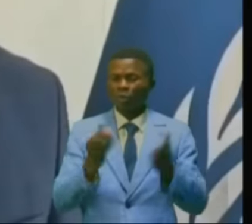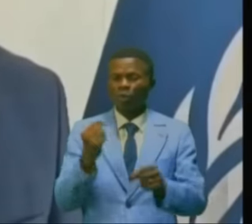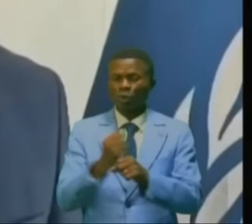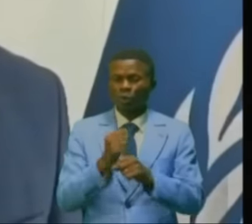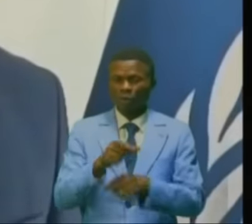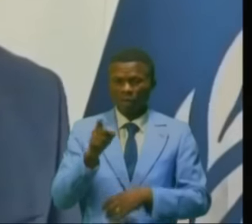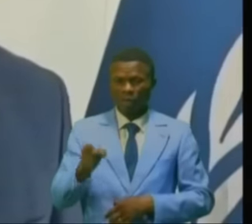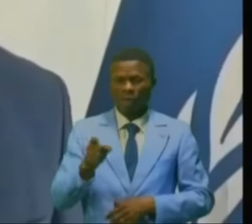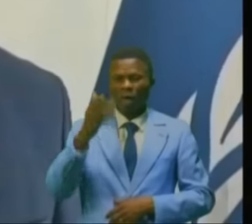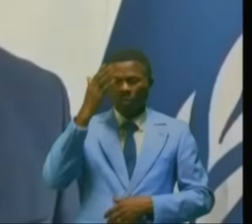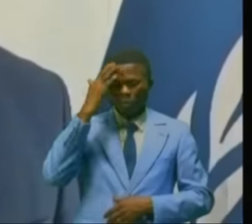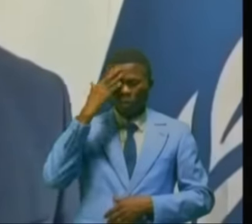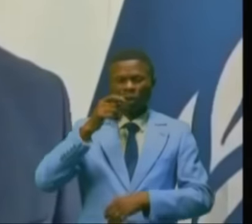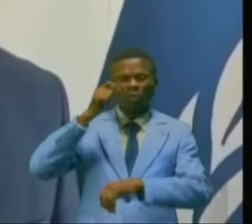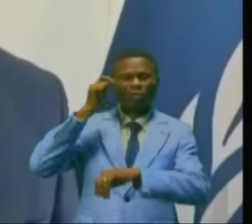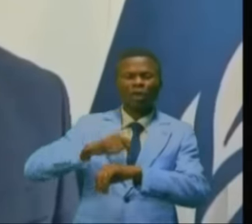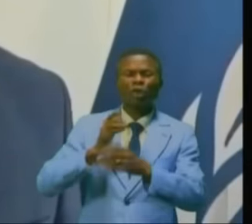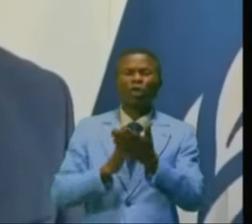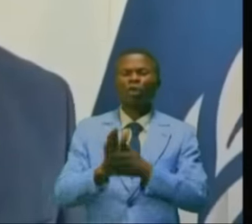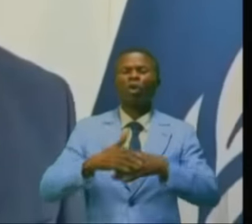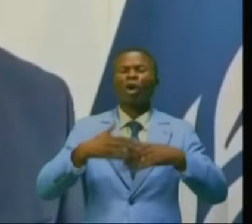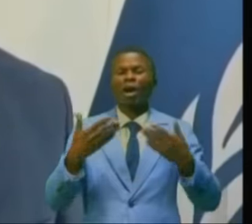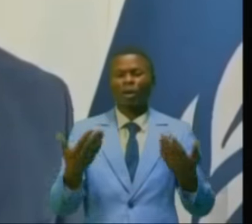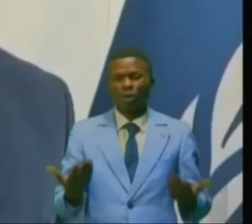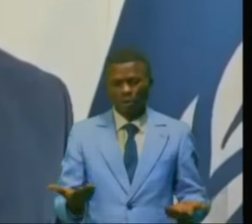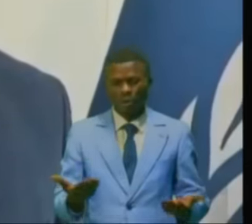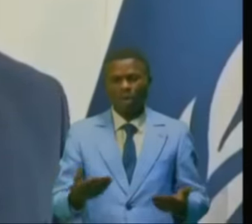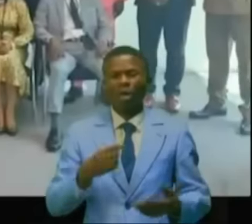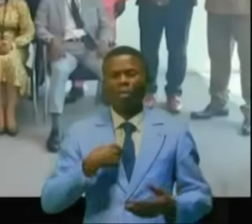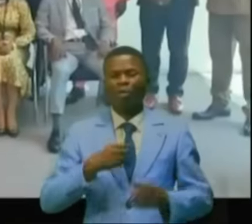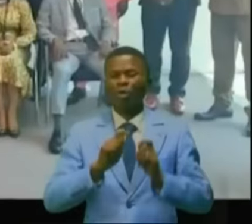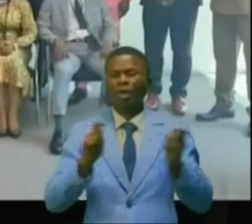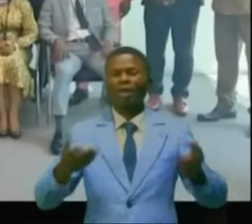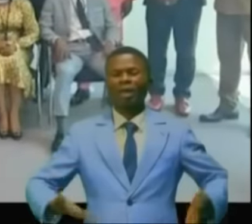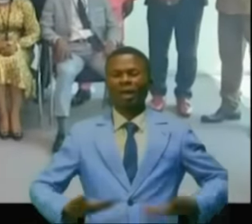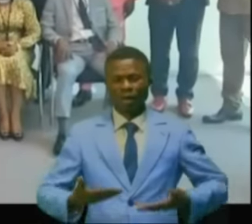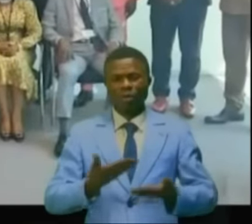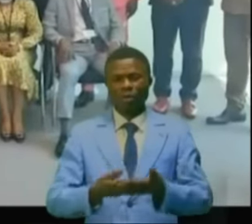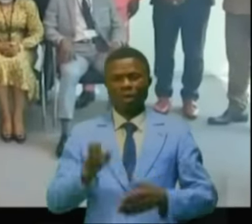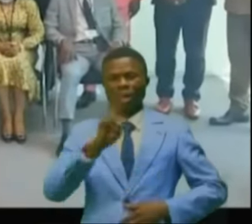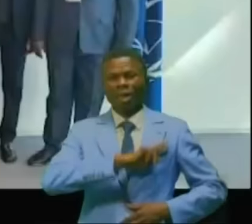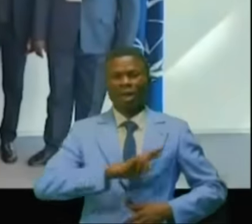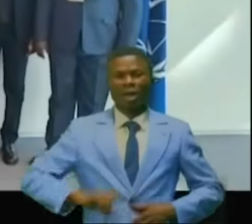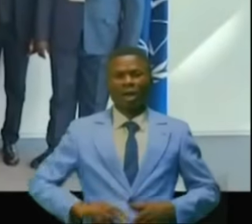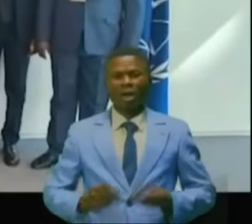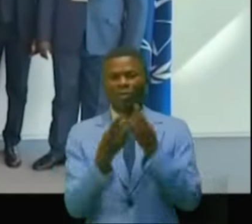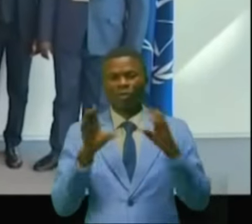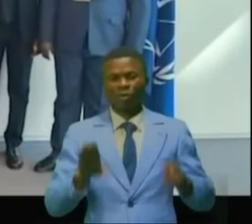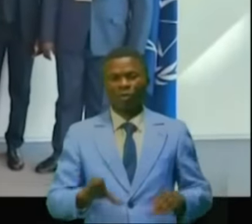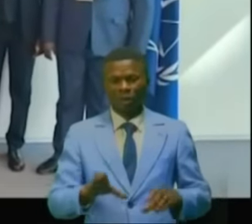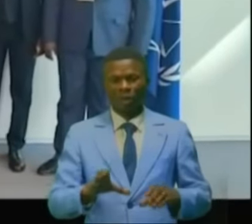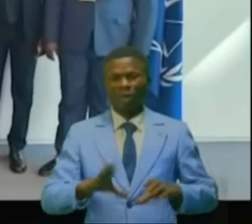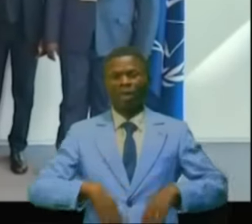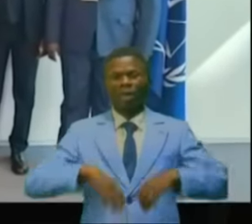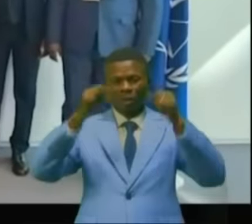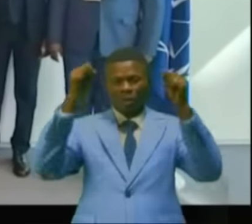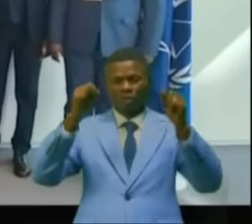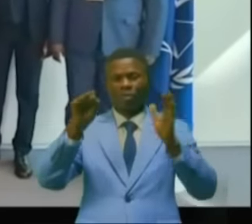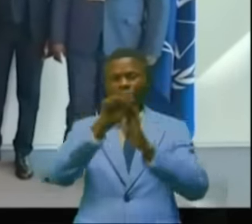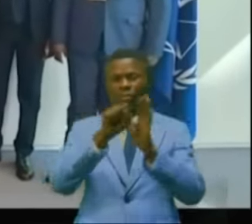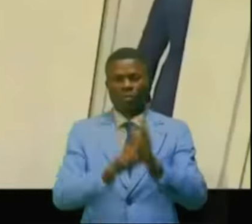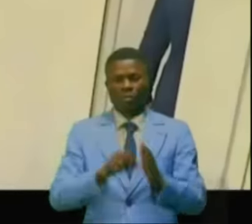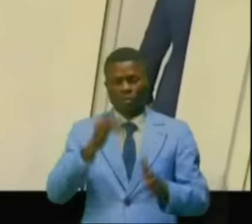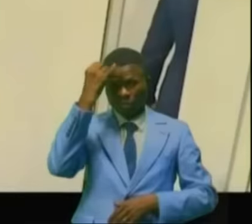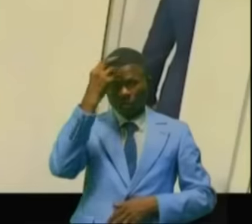C'était quelque chose de réussi et j'en suis très content et très fier. La République démocratique du Congo a ratifié les statuts des Roms